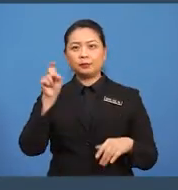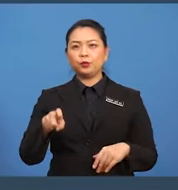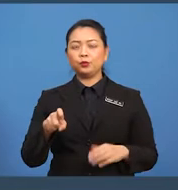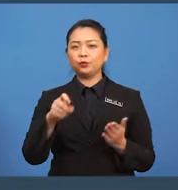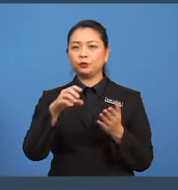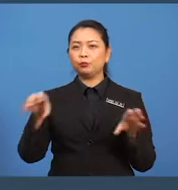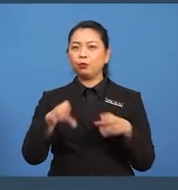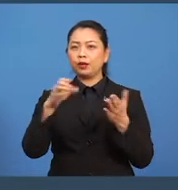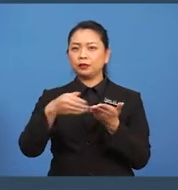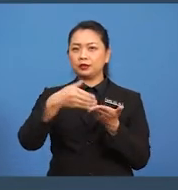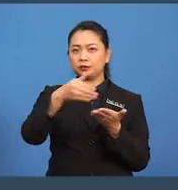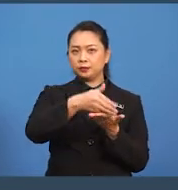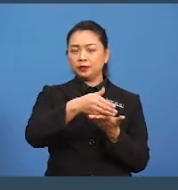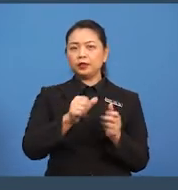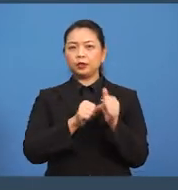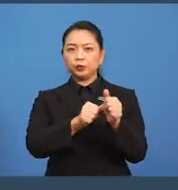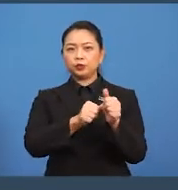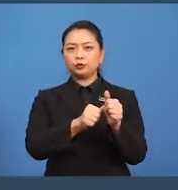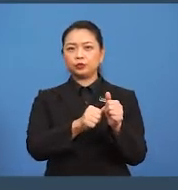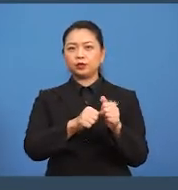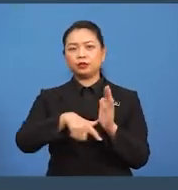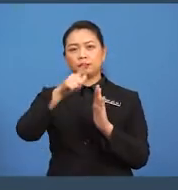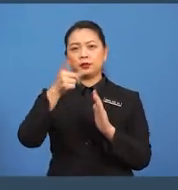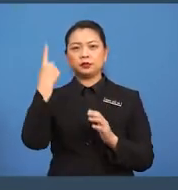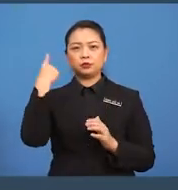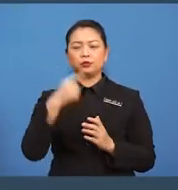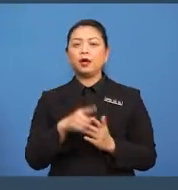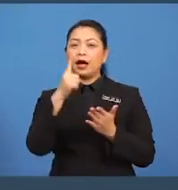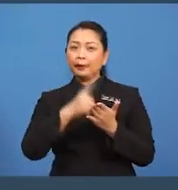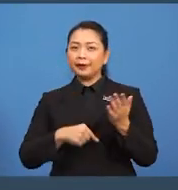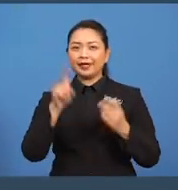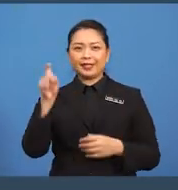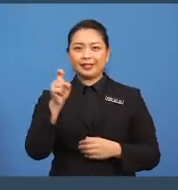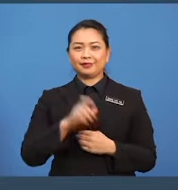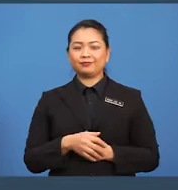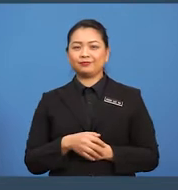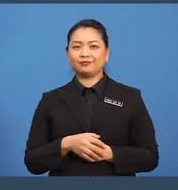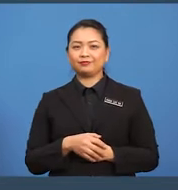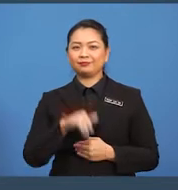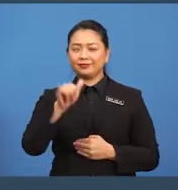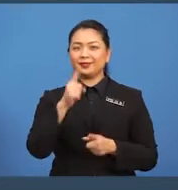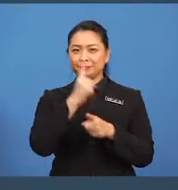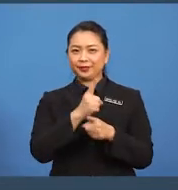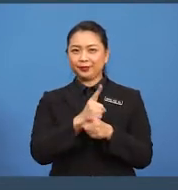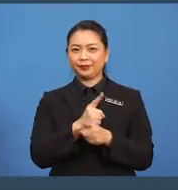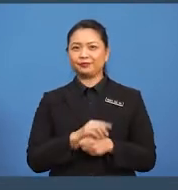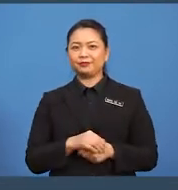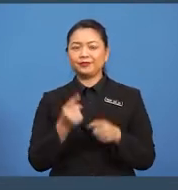tanpa perlu membuat isihan mengikut urutan terlebih dahulu. Apakah X? Ya